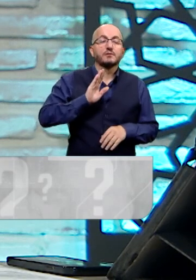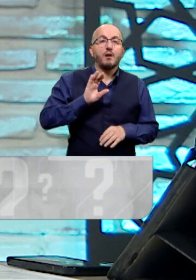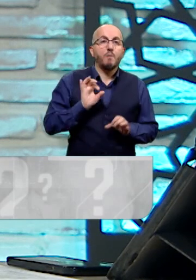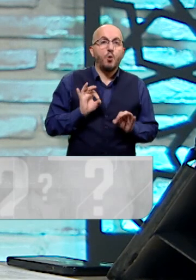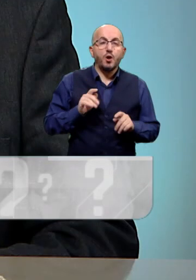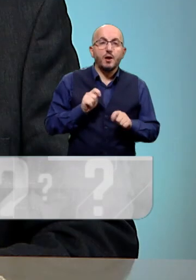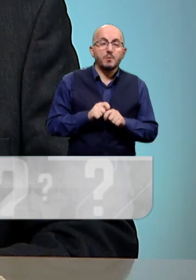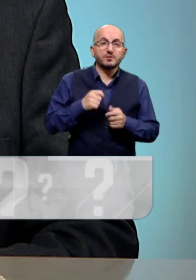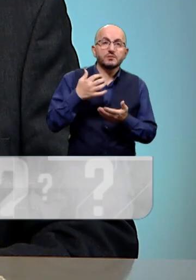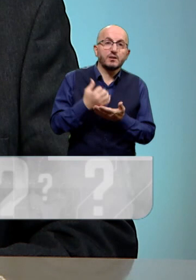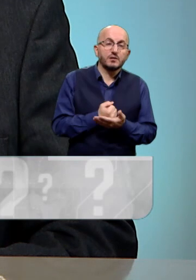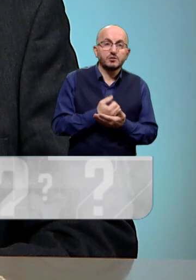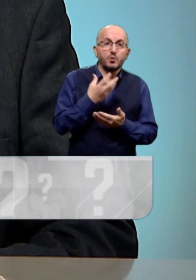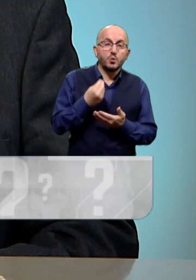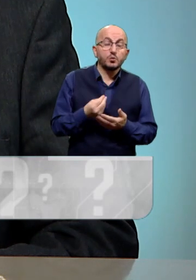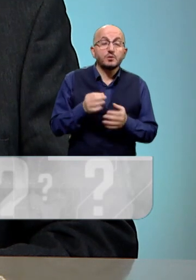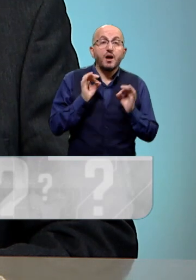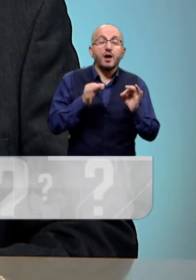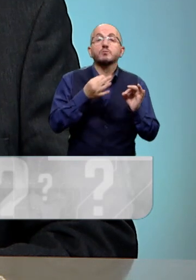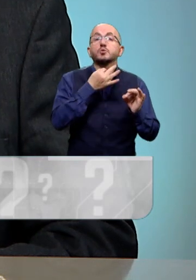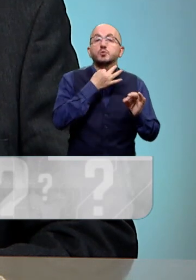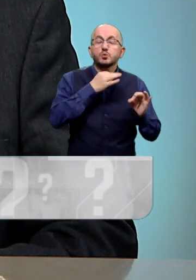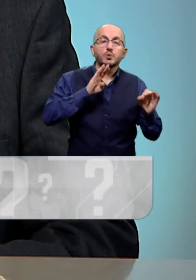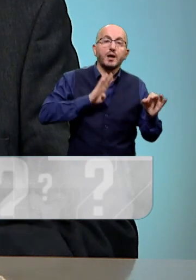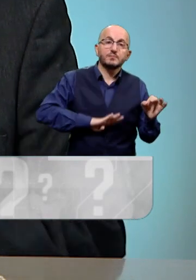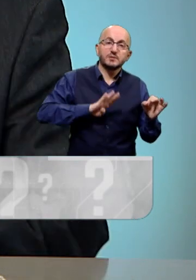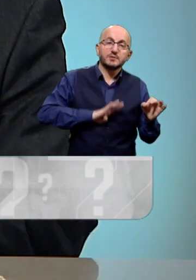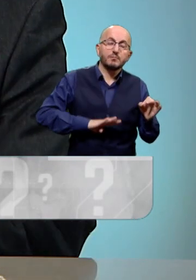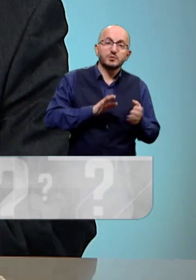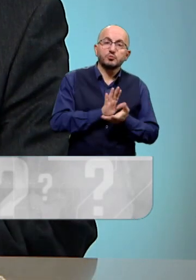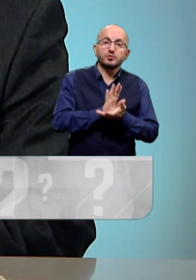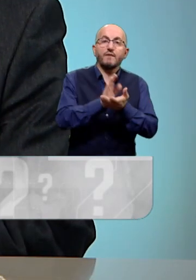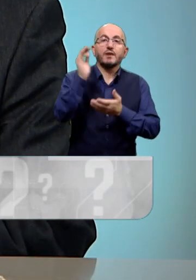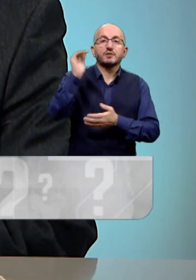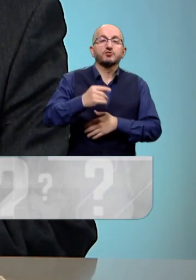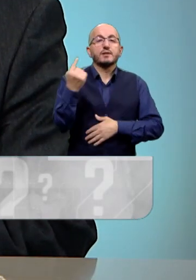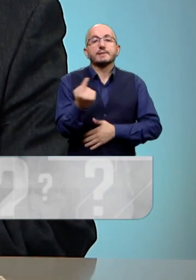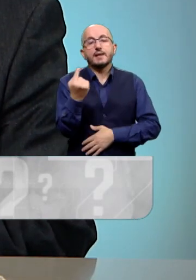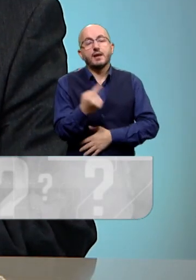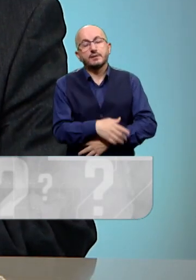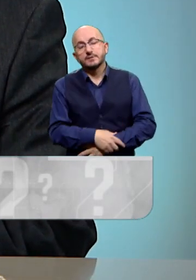da kazançlı oluruz, değil mi? Yani hem şükür hem sabır, bunlar bize mükafat getirecek şeylerdir.